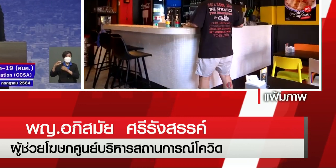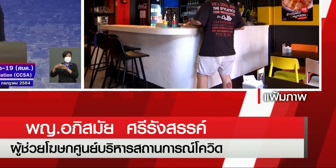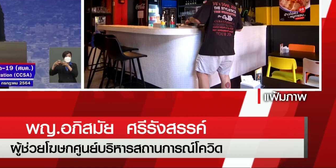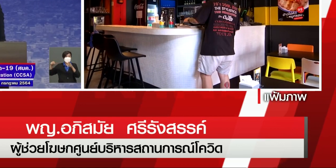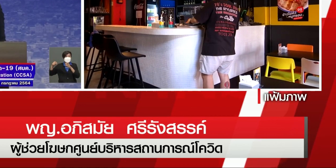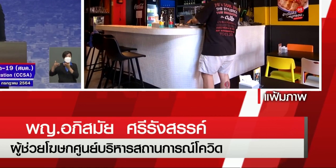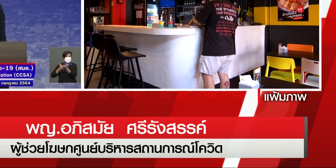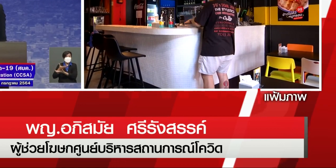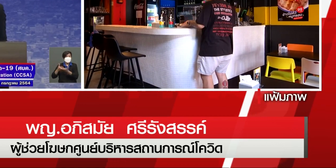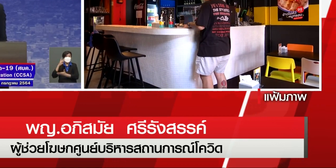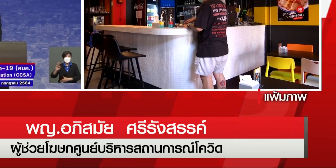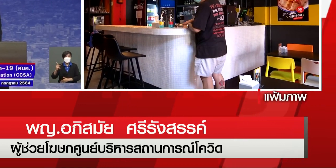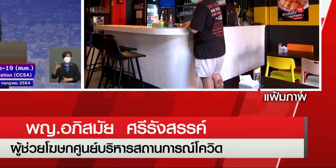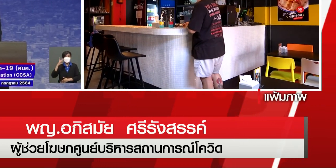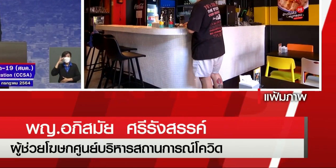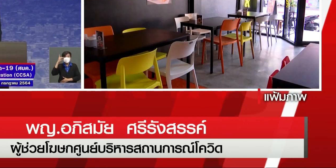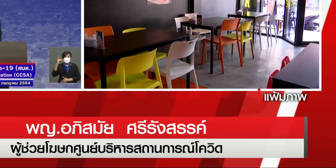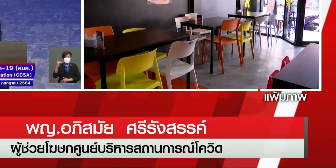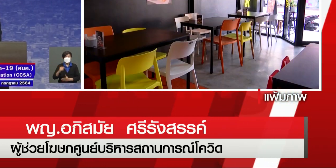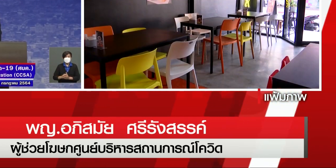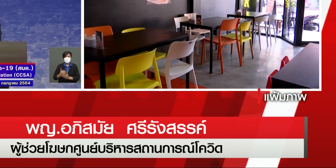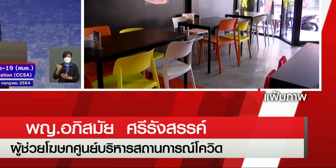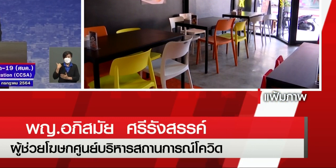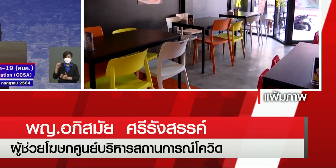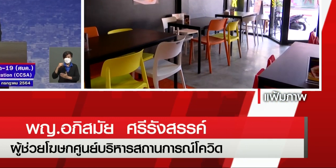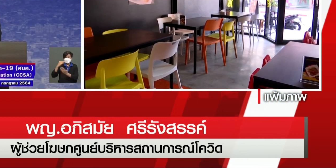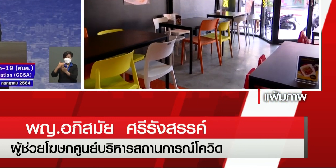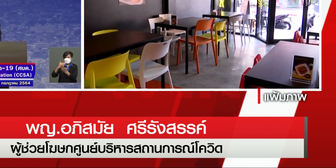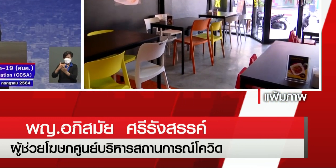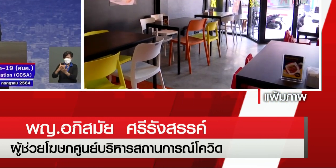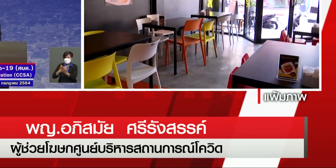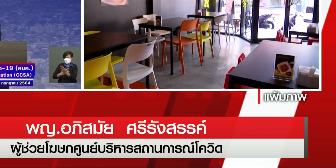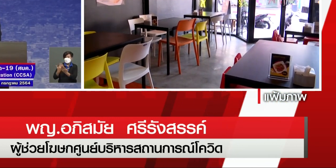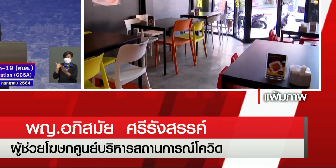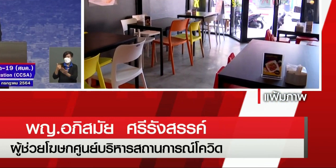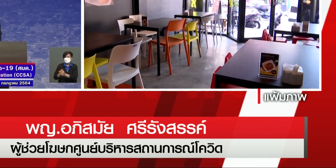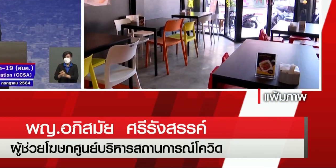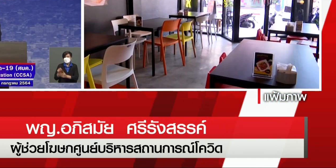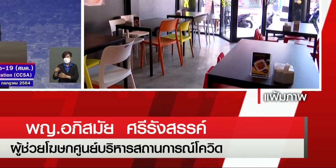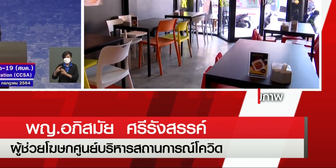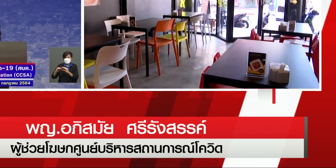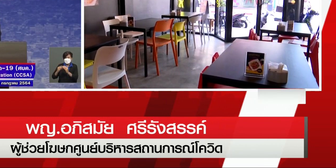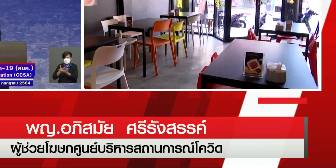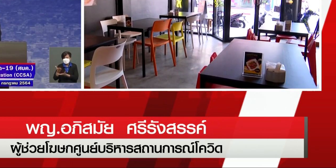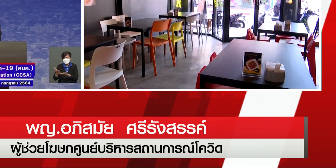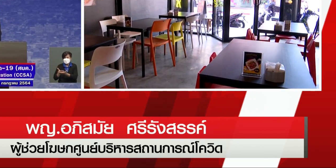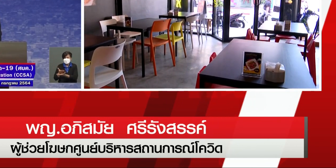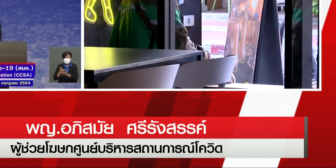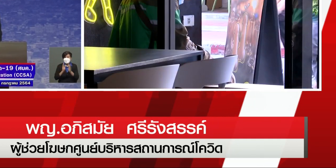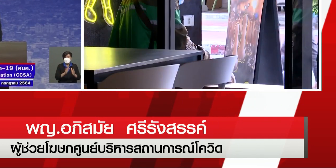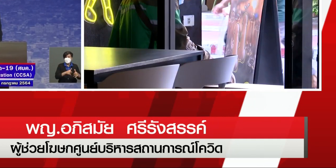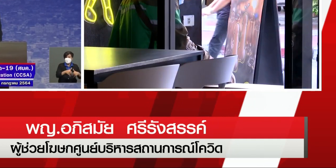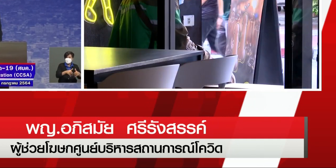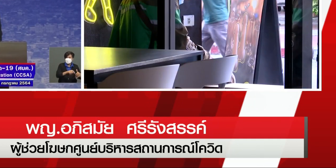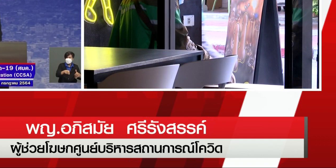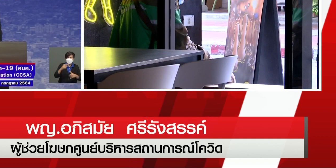เพื่อพิจารณาและอนุมัติในวันพรุ่งนี้ก็จะมีข้อจำกัดความติดขัดที่อาจจะทำให้พี่น้องประชาชนหลายๆส่วน